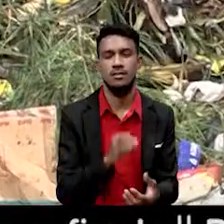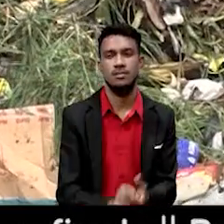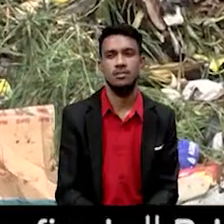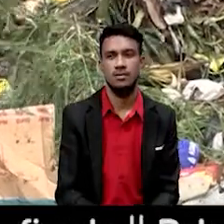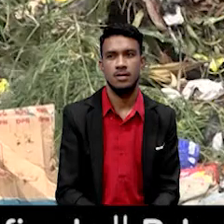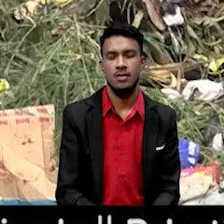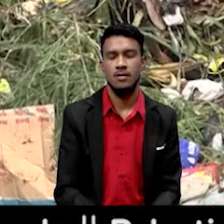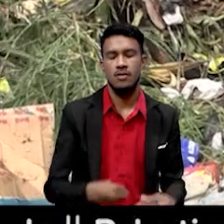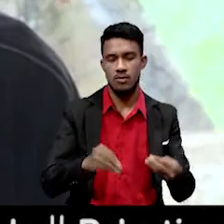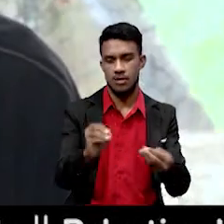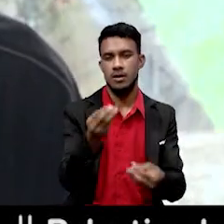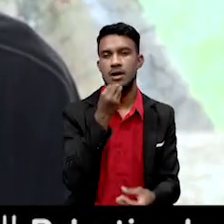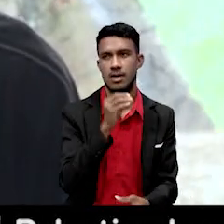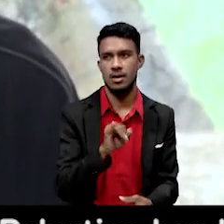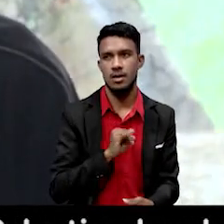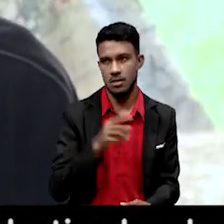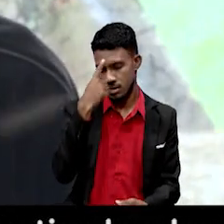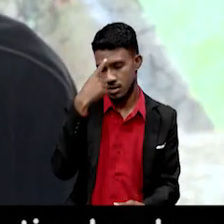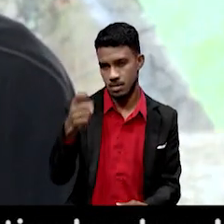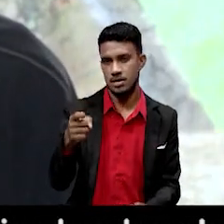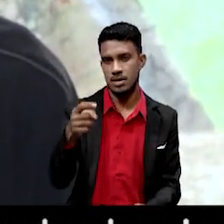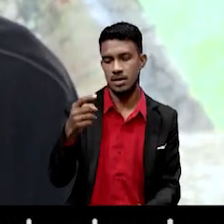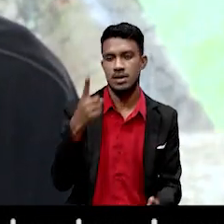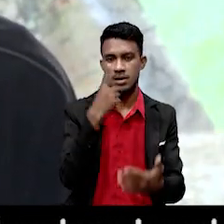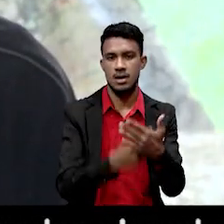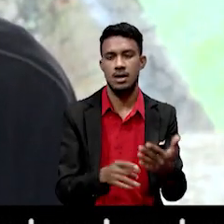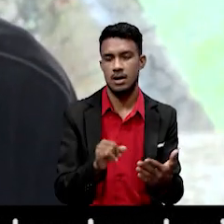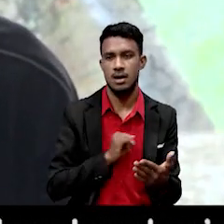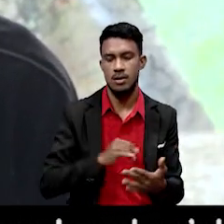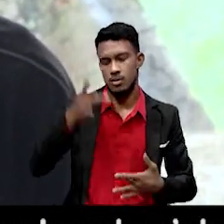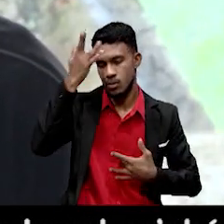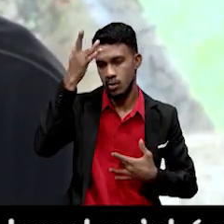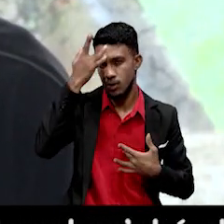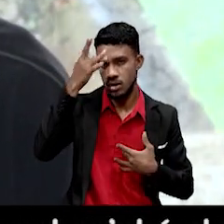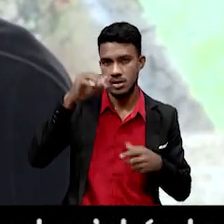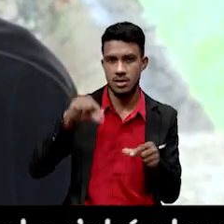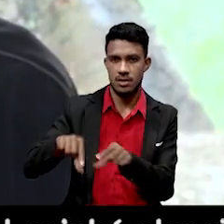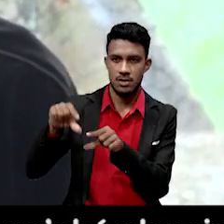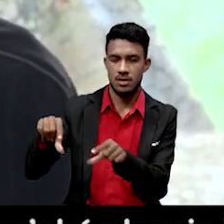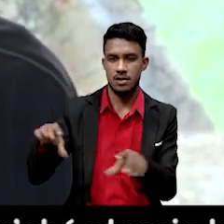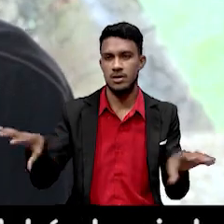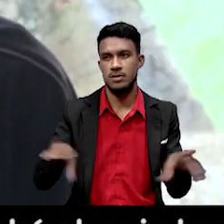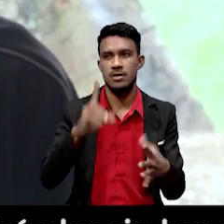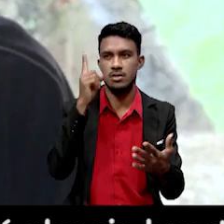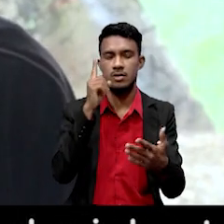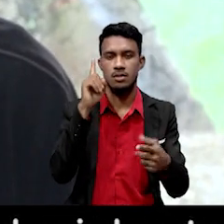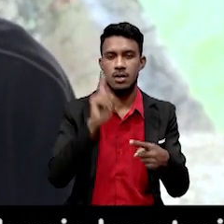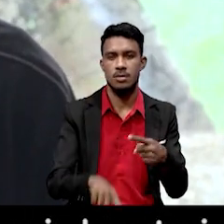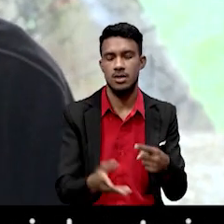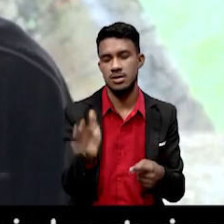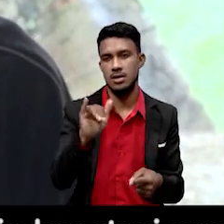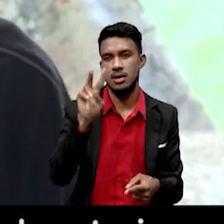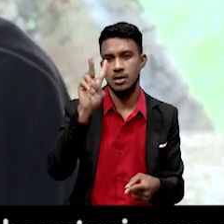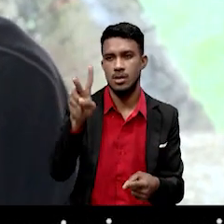pohan hau tambah sair tambah hau ira moras aleza hane sane hau servisu labele tanan sane sinero mak